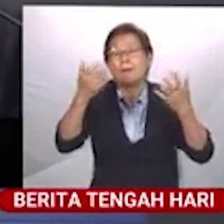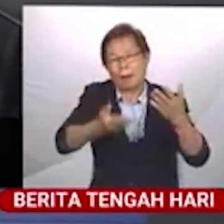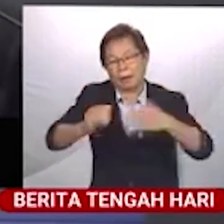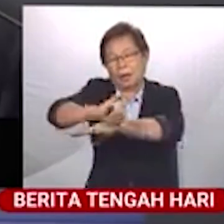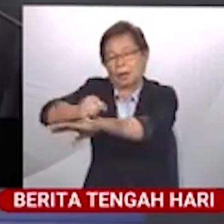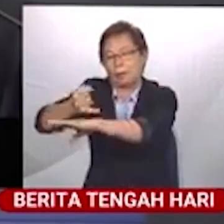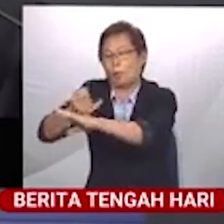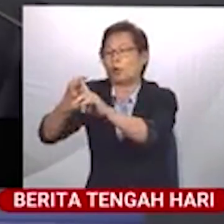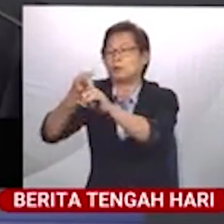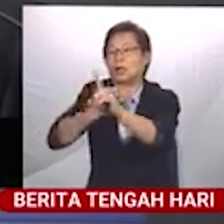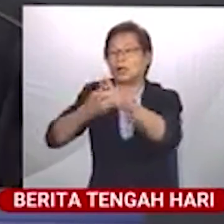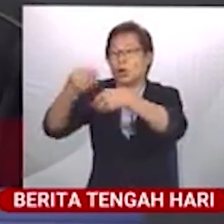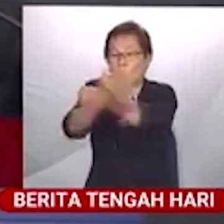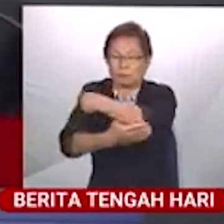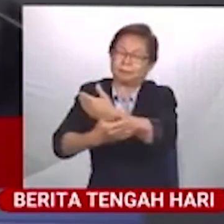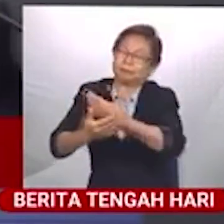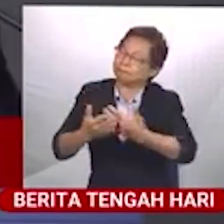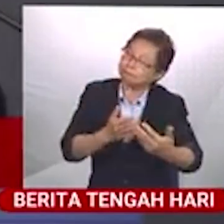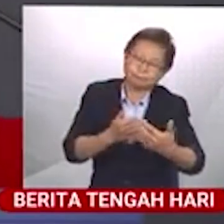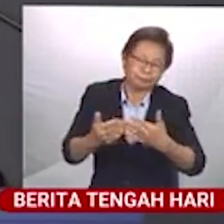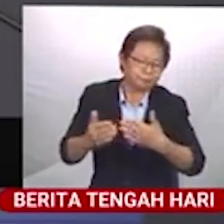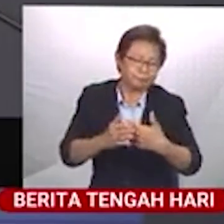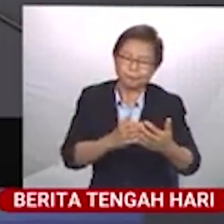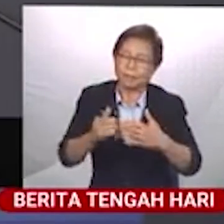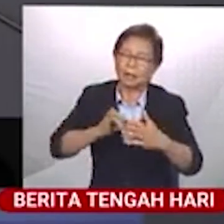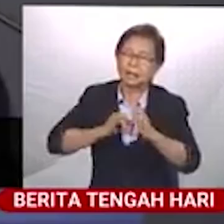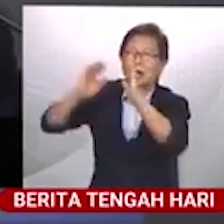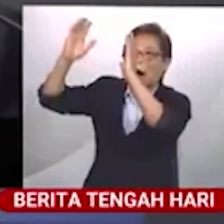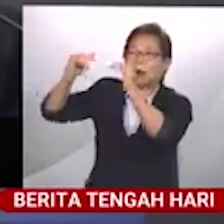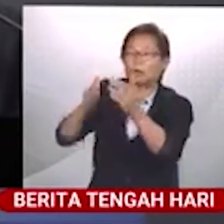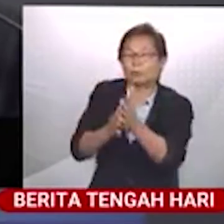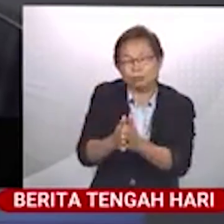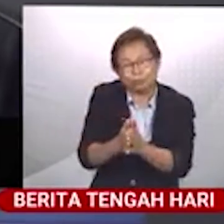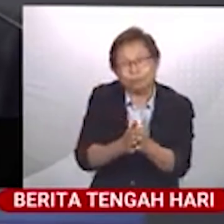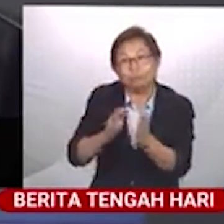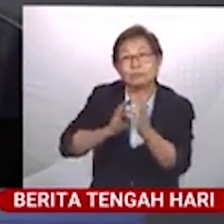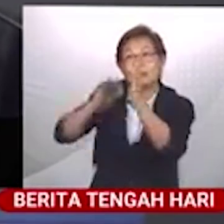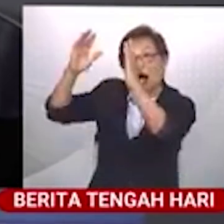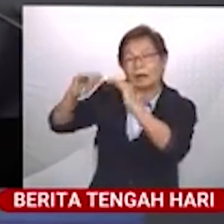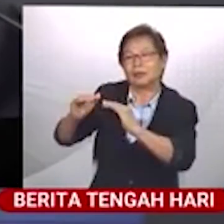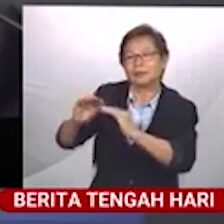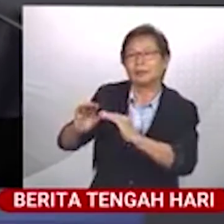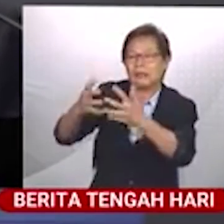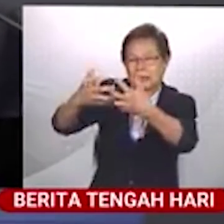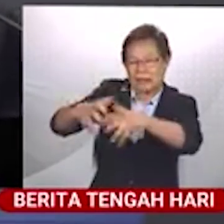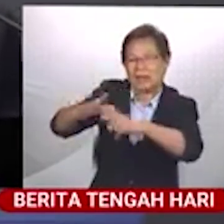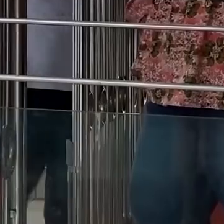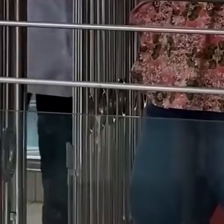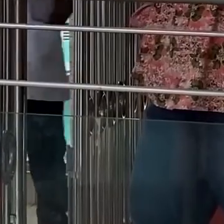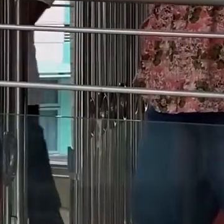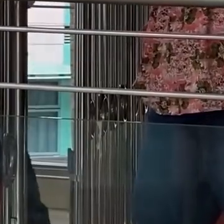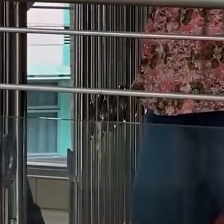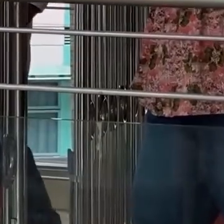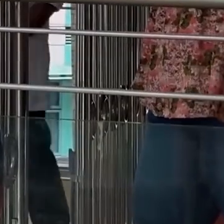luar negara. Tapi walaupun begitu, kita harap usaha sebegitu akan dapat mereka atasi dan kalau itu